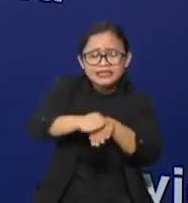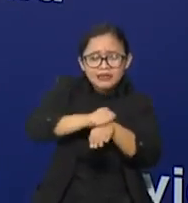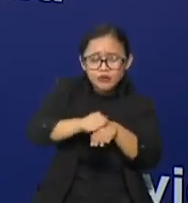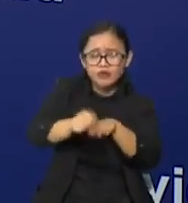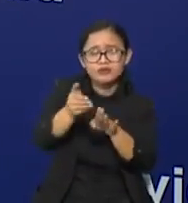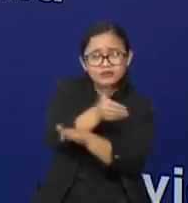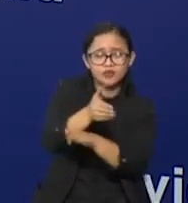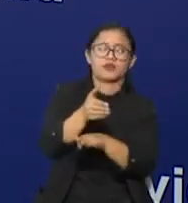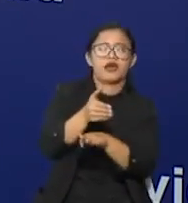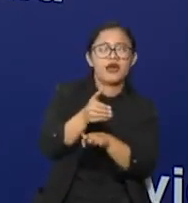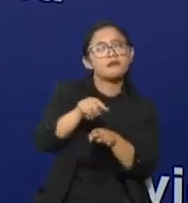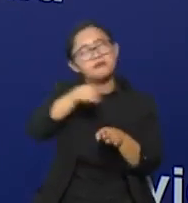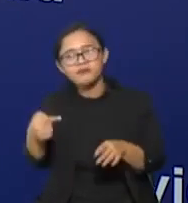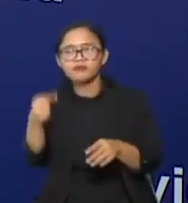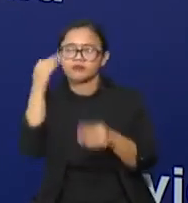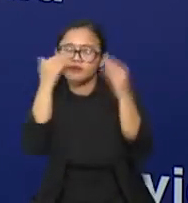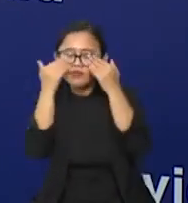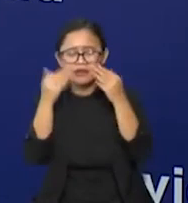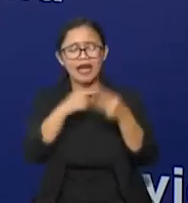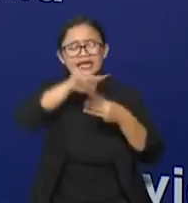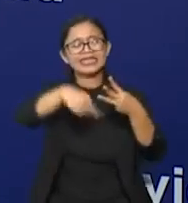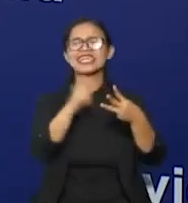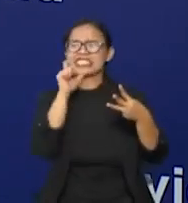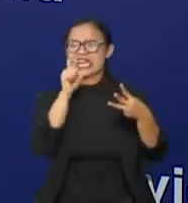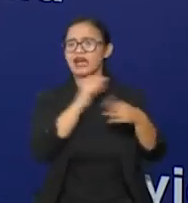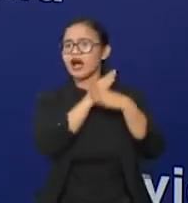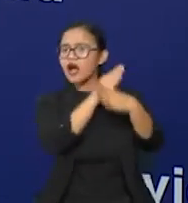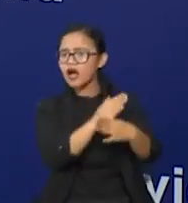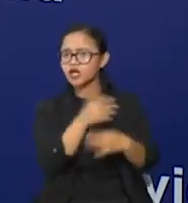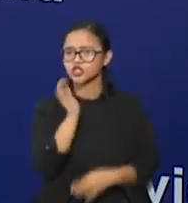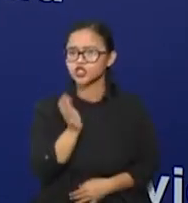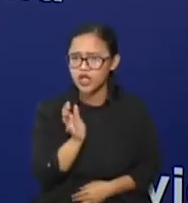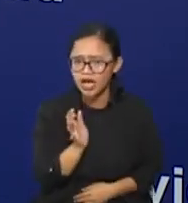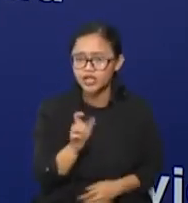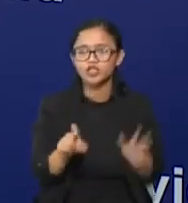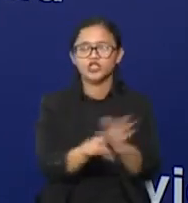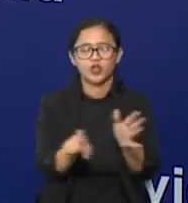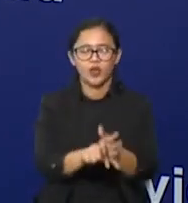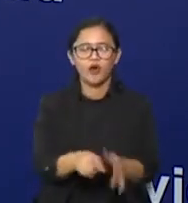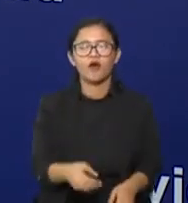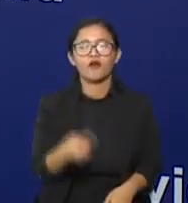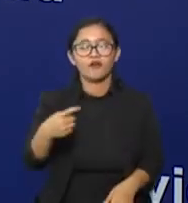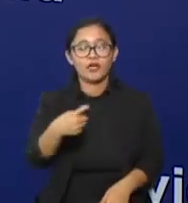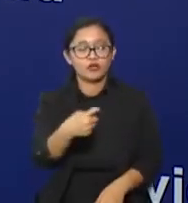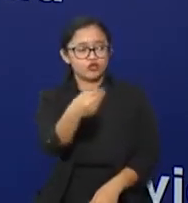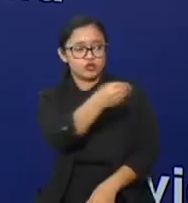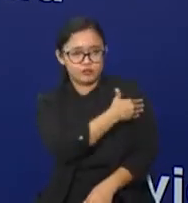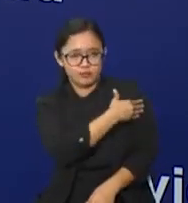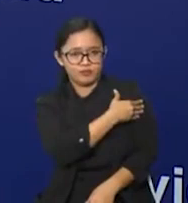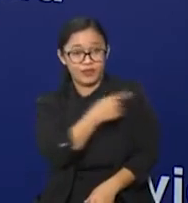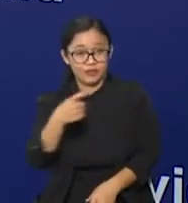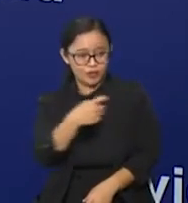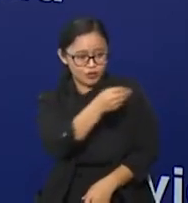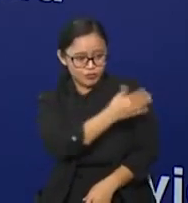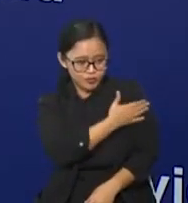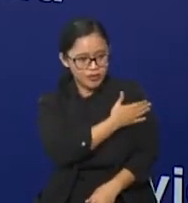dan mulut tercegah lagi Jadi kalau ada virusnya di tangan kita di baju kita selama tidak masuk kedalam mukosa